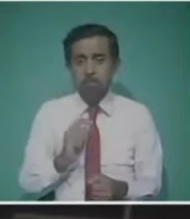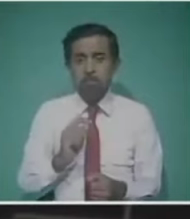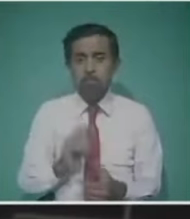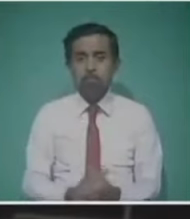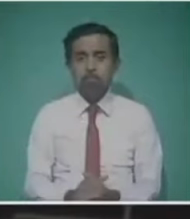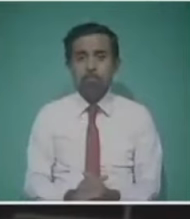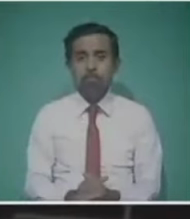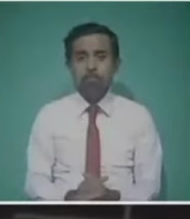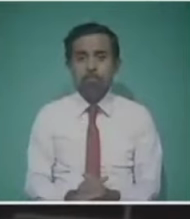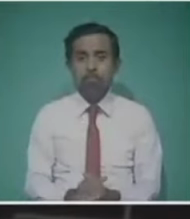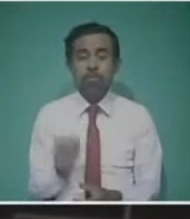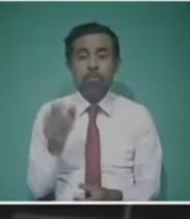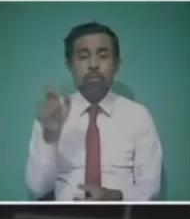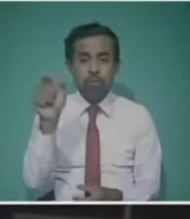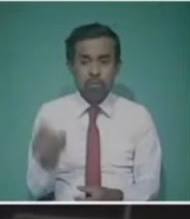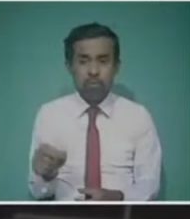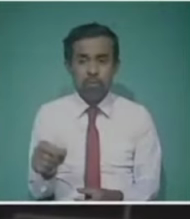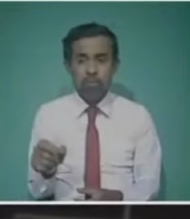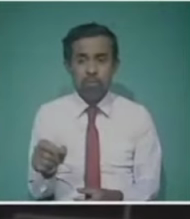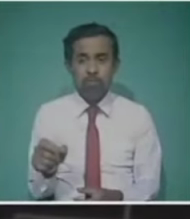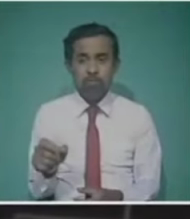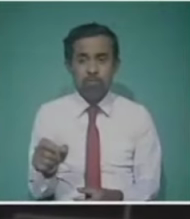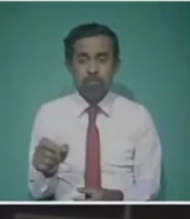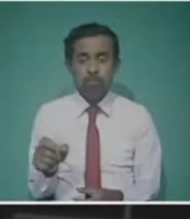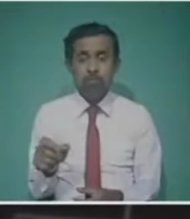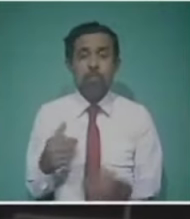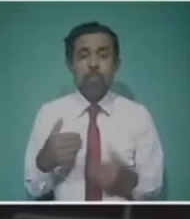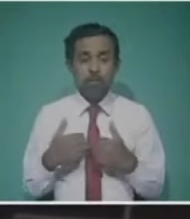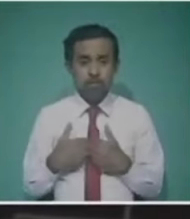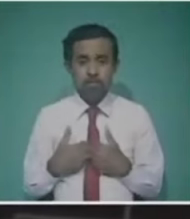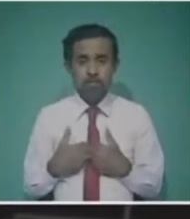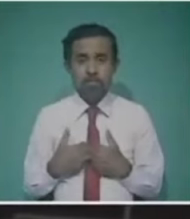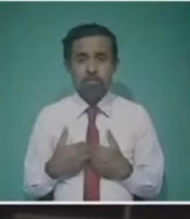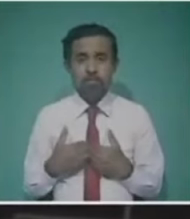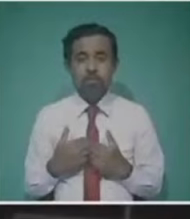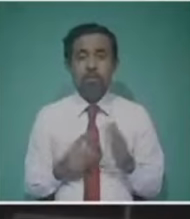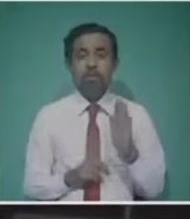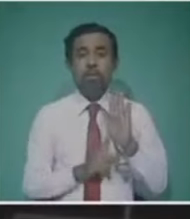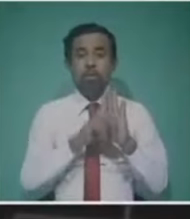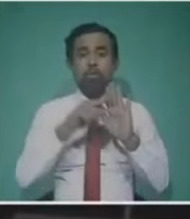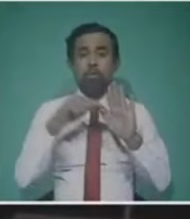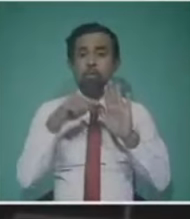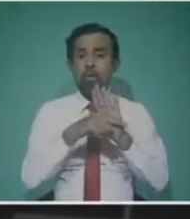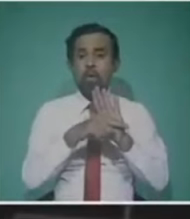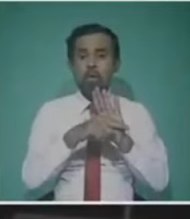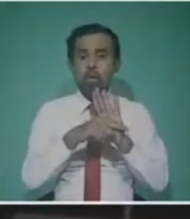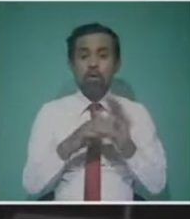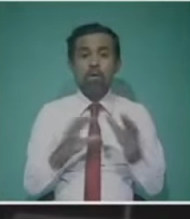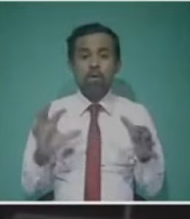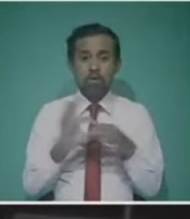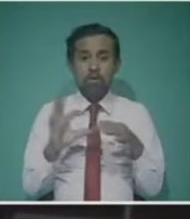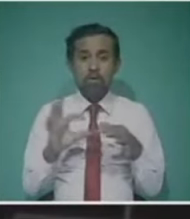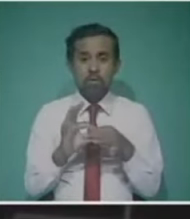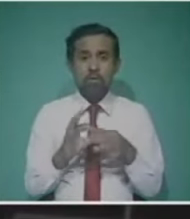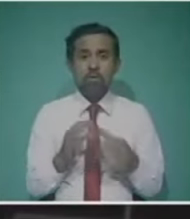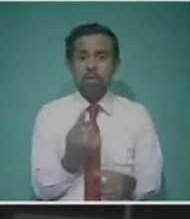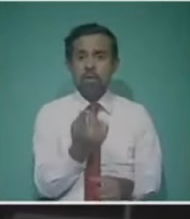பேசி வந்த மக்களுக்கு உரிமை பெற்றுக் கொடுப்போம், படகுகள் இணைத்துக் கொடுப்போம் என்று விஞ்ஞாபனம் வைத்தவர்கள் இன்று தங்களுடைய